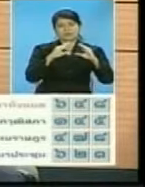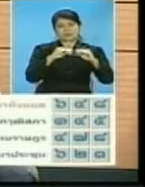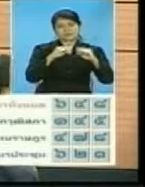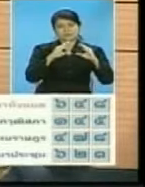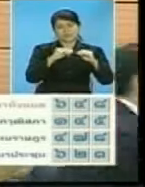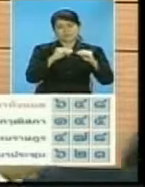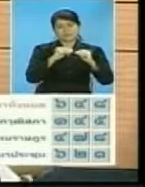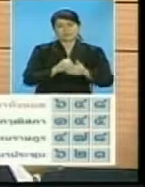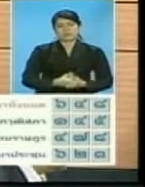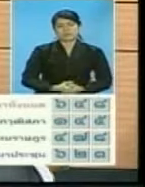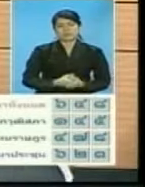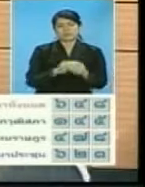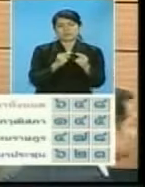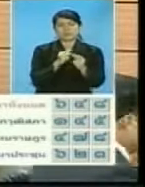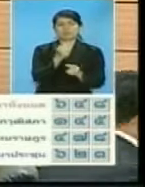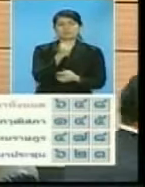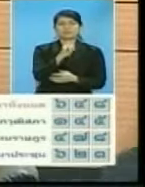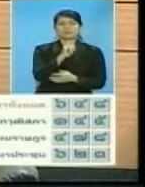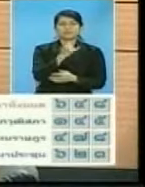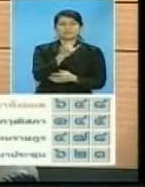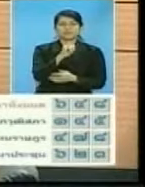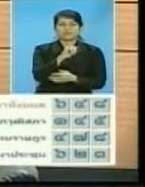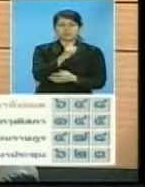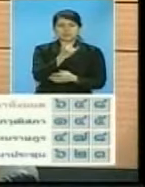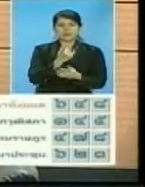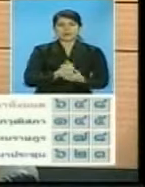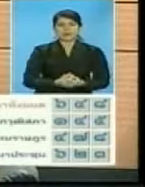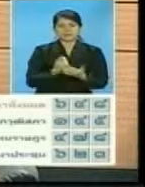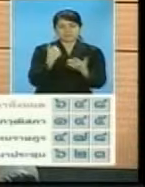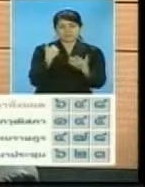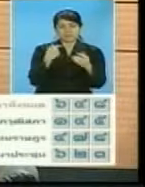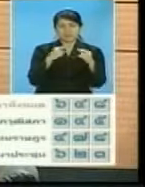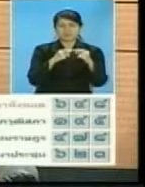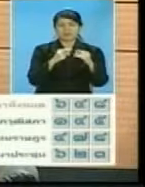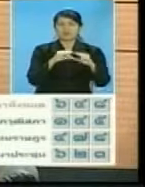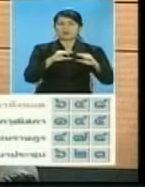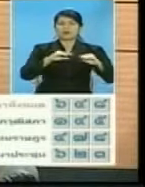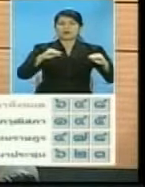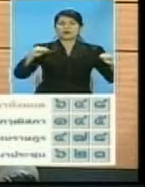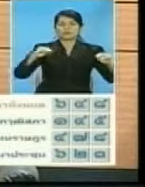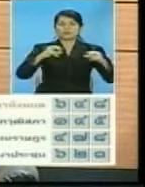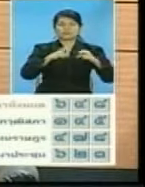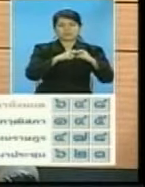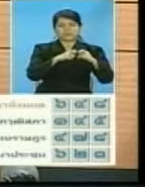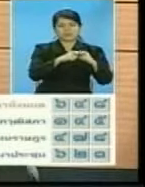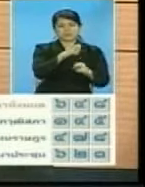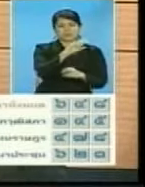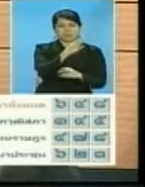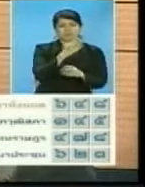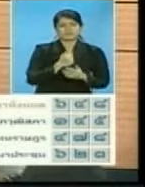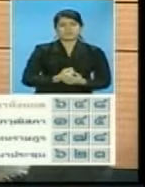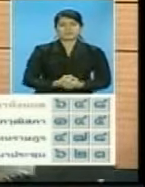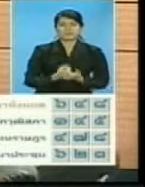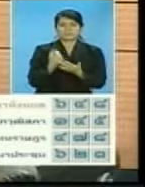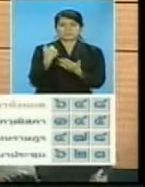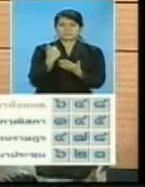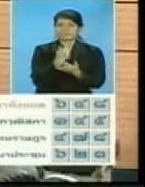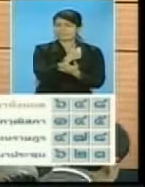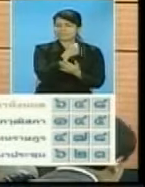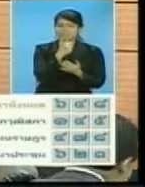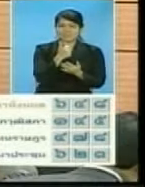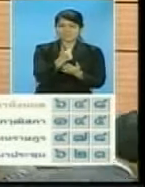ชุมในบางครั้งบางคราวนั้นไปอย่างราบรื่นอย่างสดชื่นสด